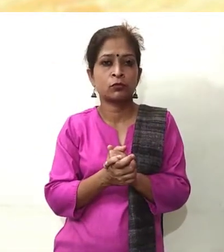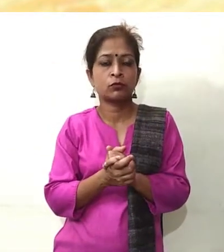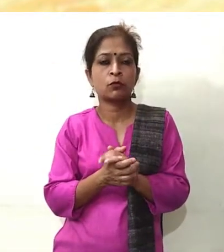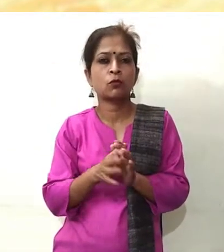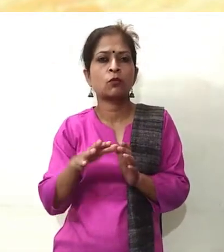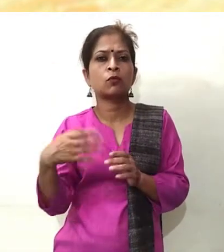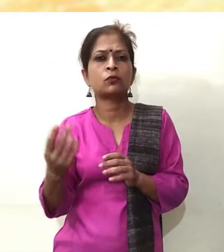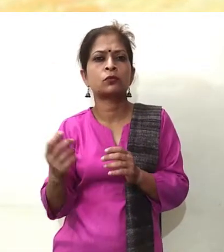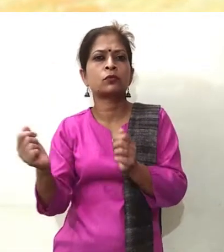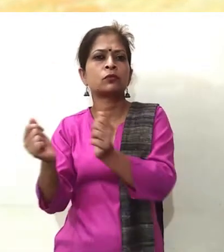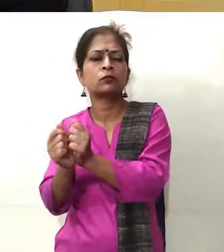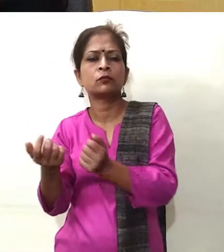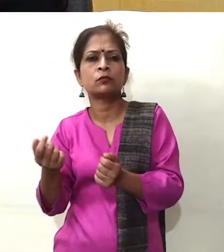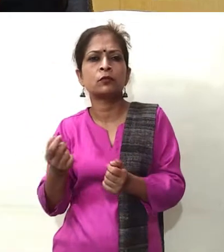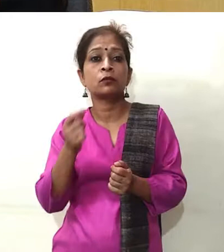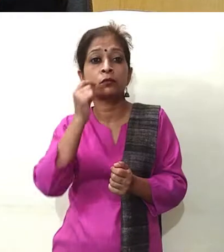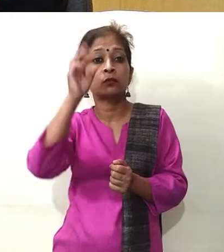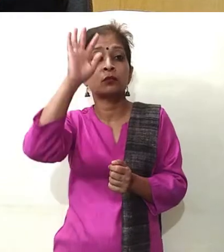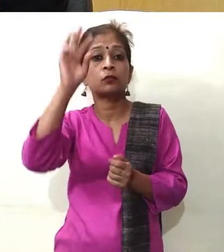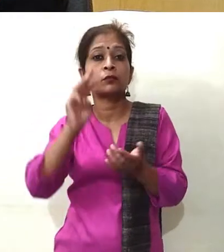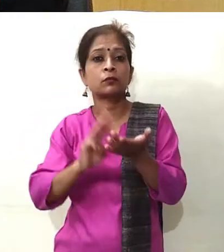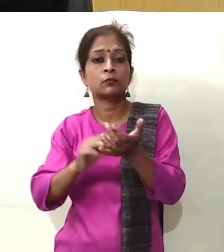नरेश के बारे में आपने सुना है? मद्र नरेश